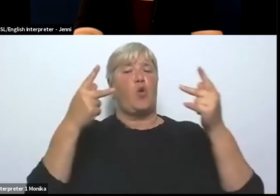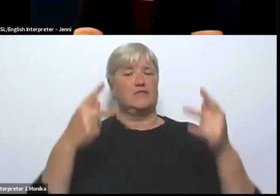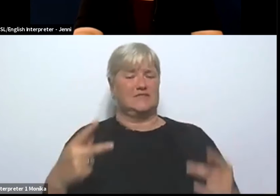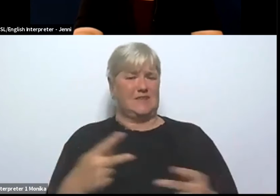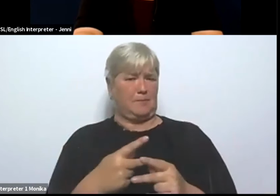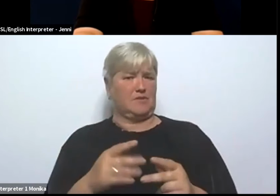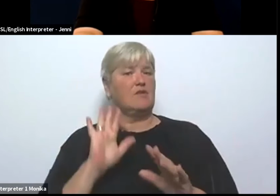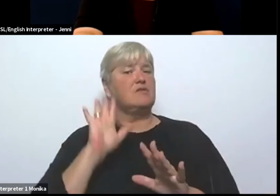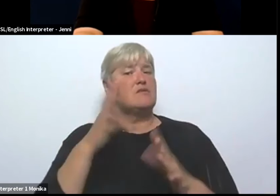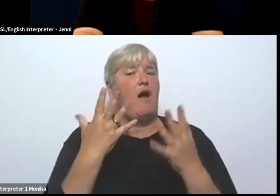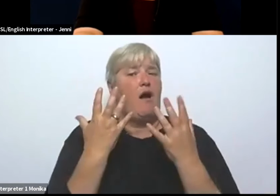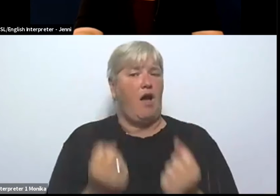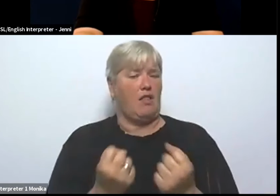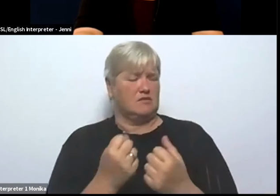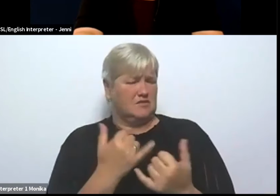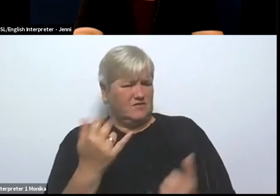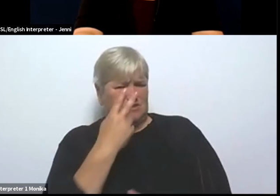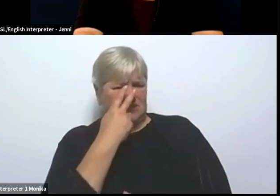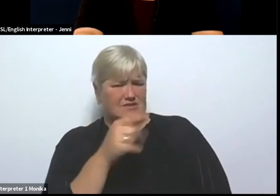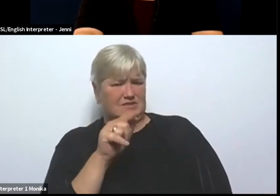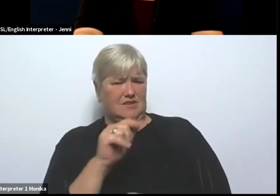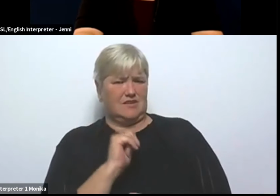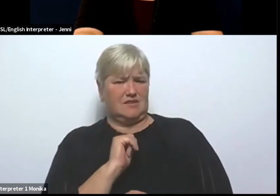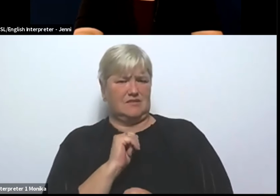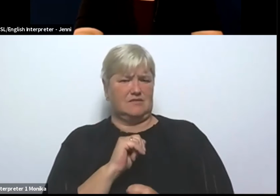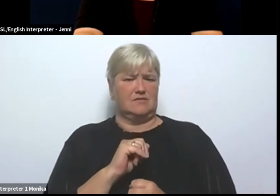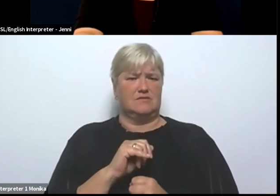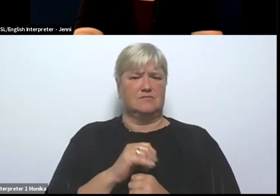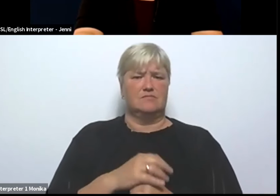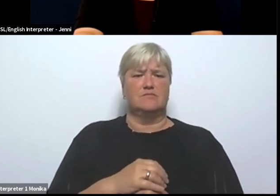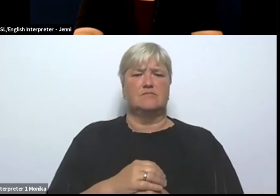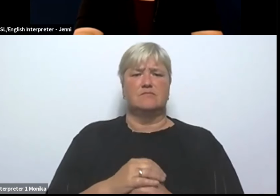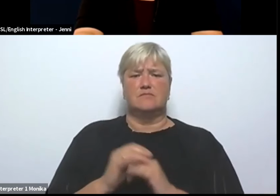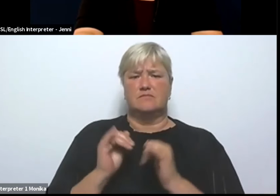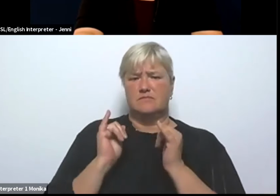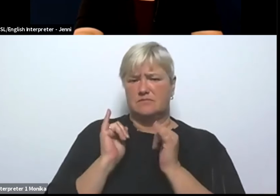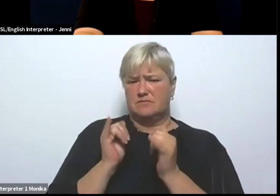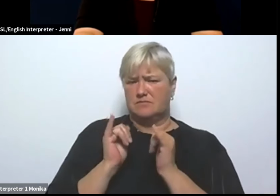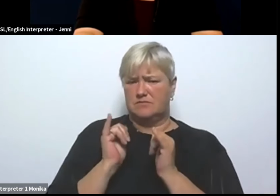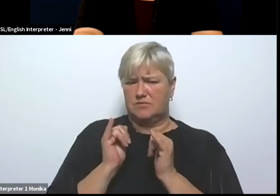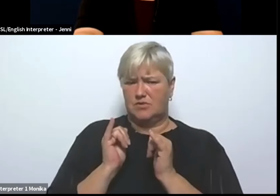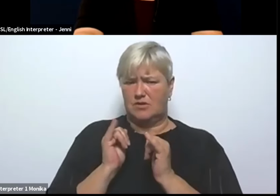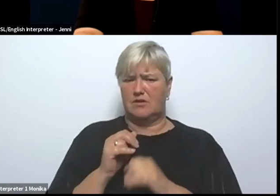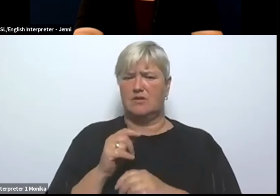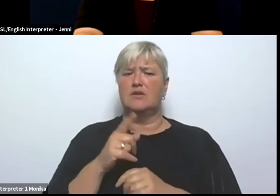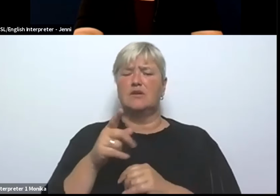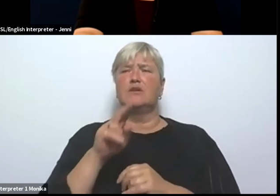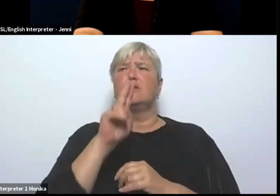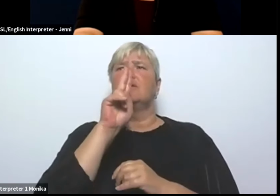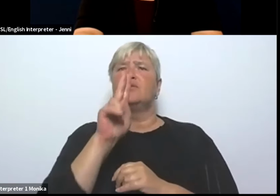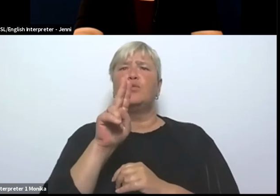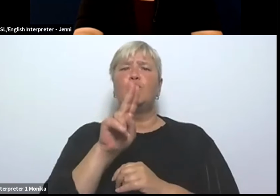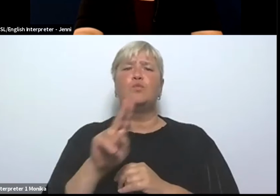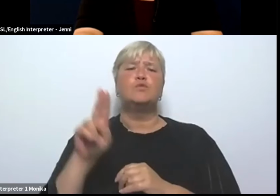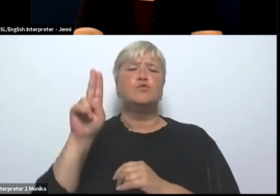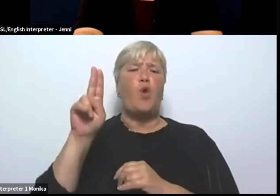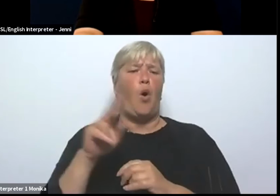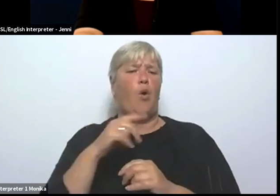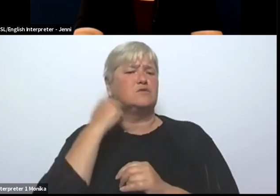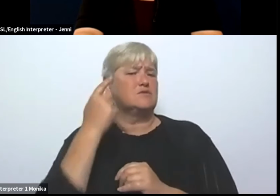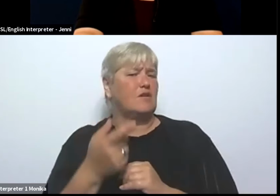das? Ja, sicher, die Sustainable Development Goals, die von der UNO ja definiert wurden und die